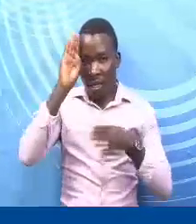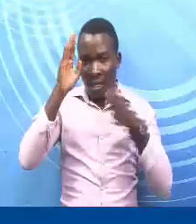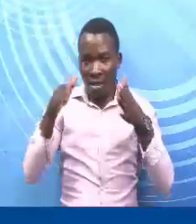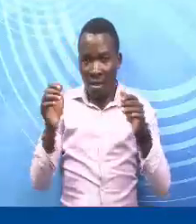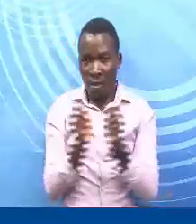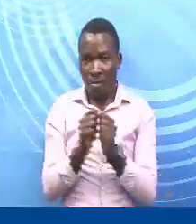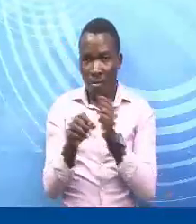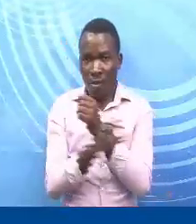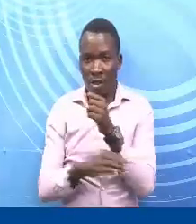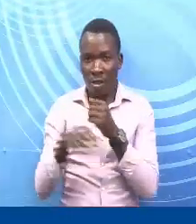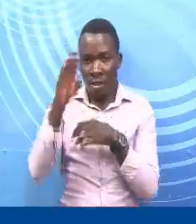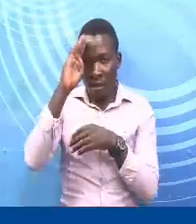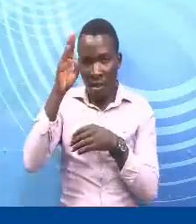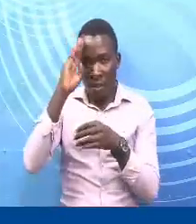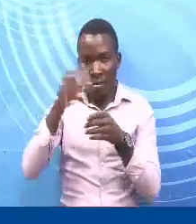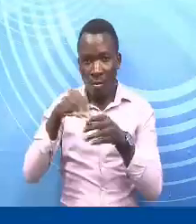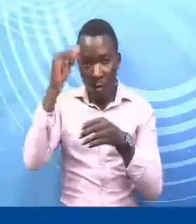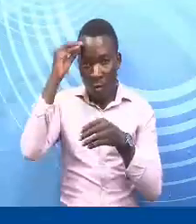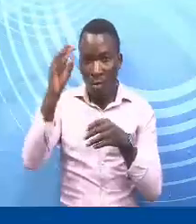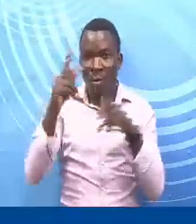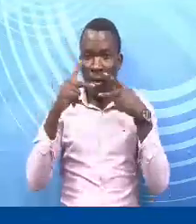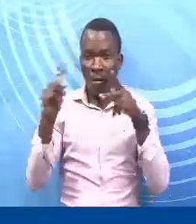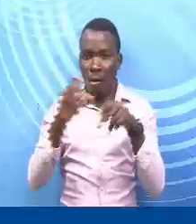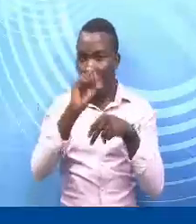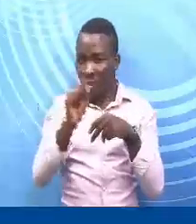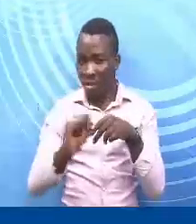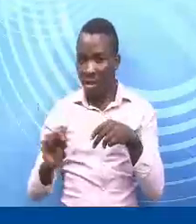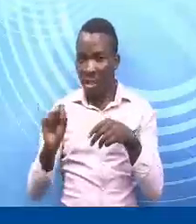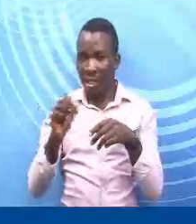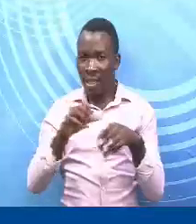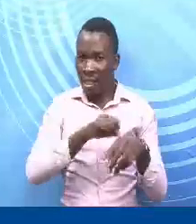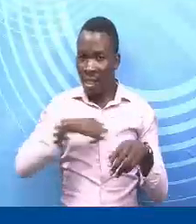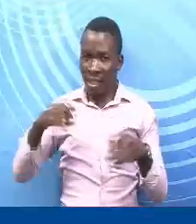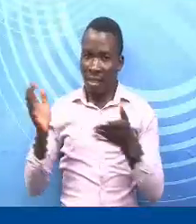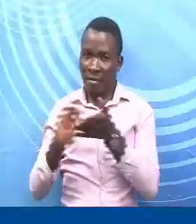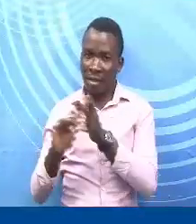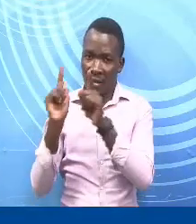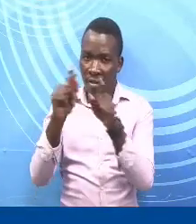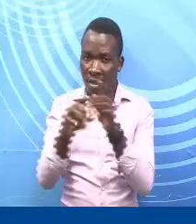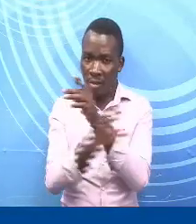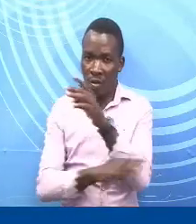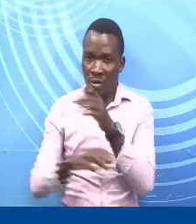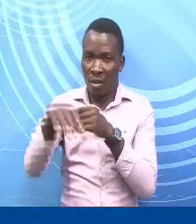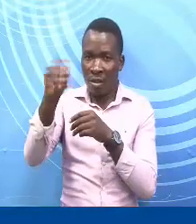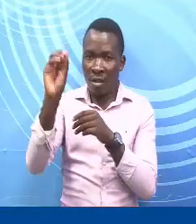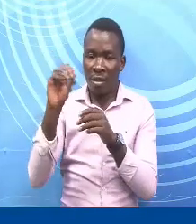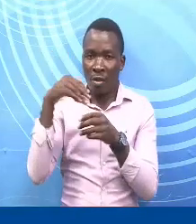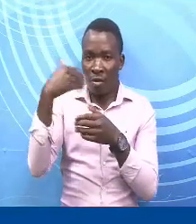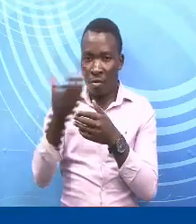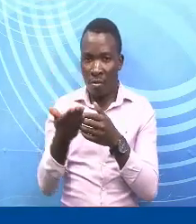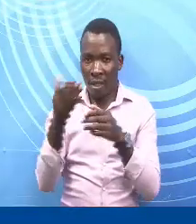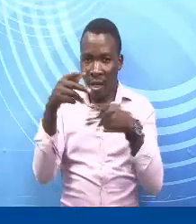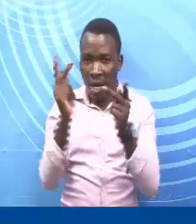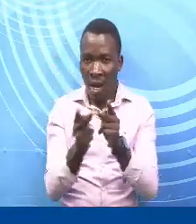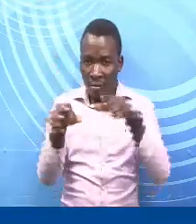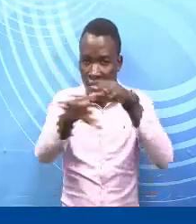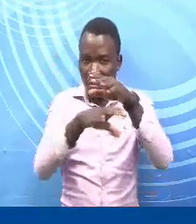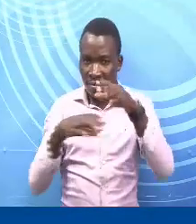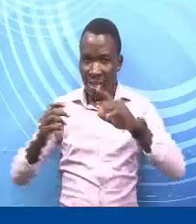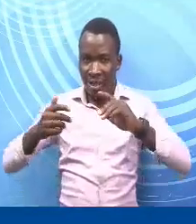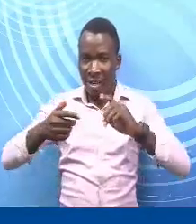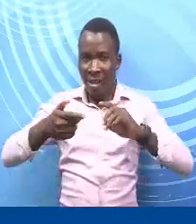cya Ethiopia ziri mu butumwa bw'amahoro muri Sudani y'Epfo zanze gusubira iwabo mu ntara ya Tigray. Nyuma y'igihe ako gace karimo imvururu n'intambara